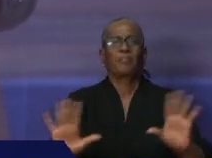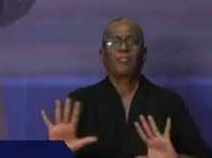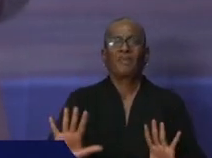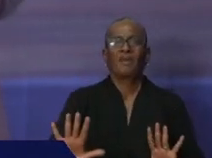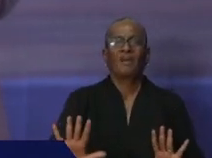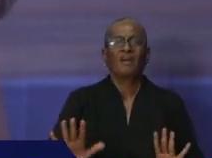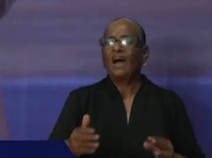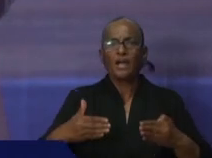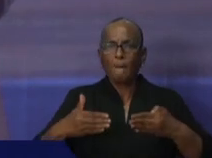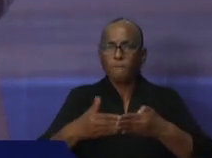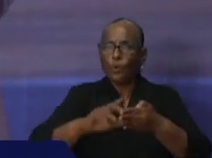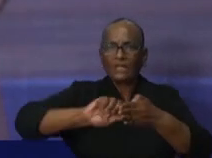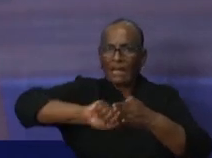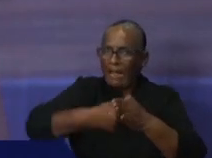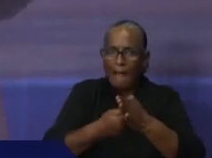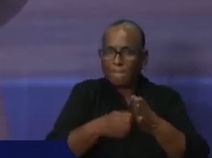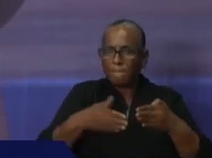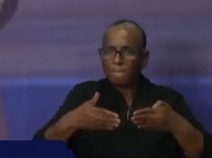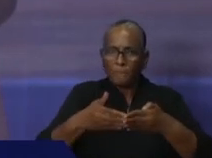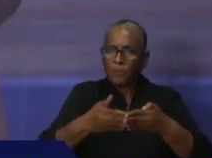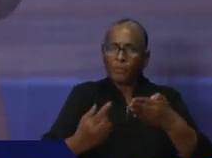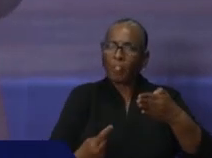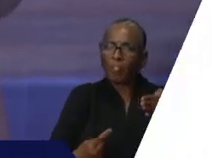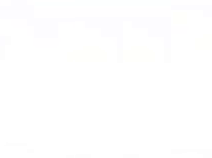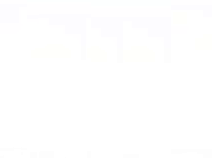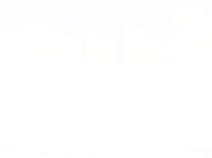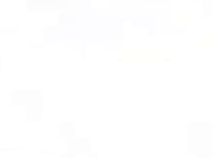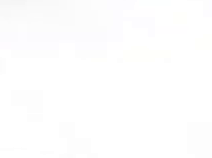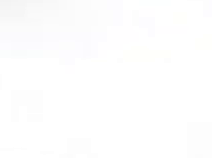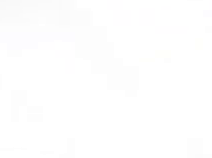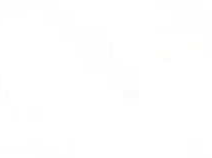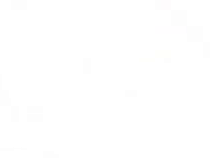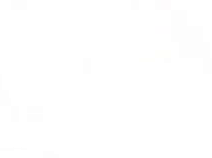go bora boto. No go ondermijn na boto.